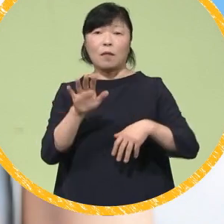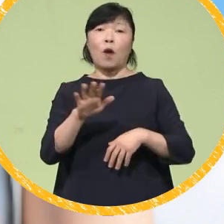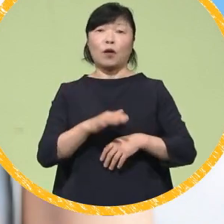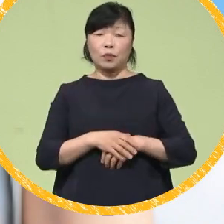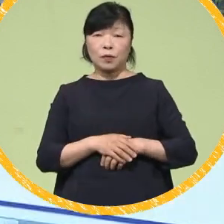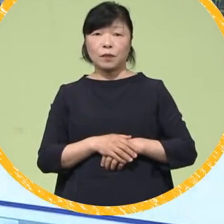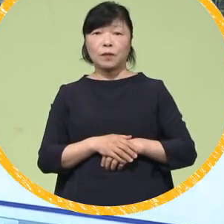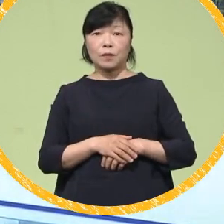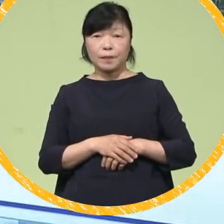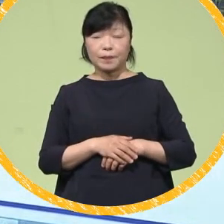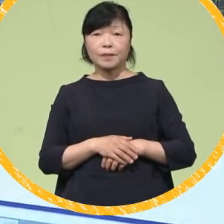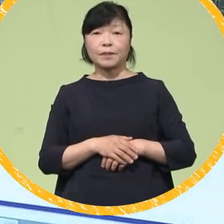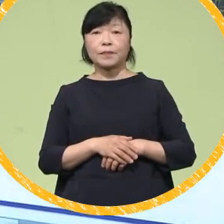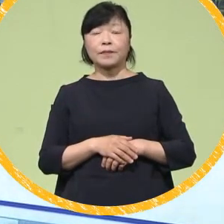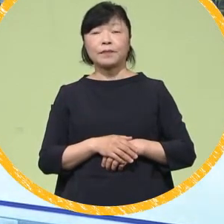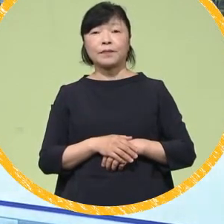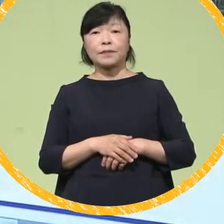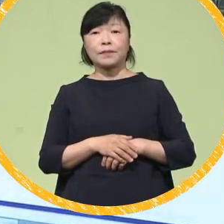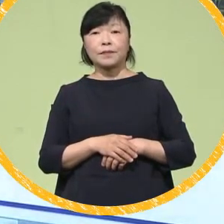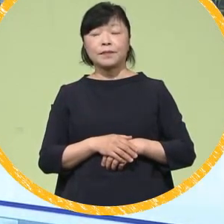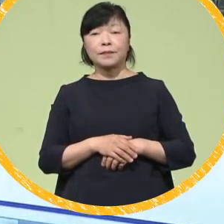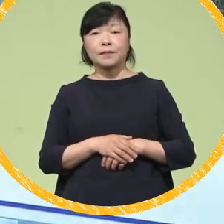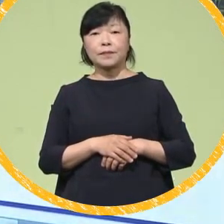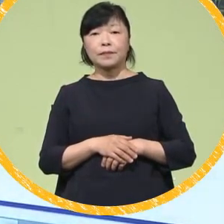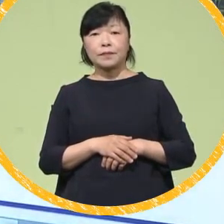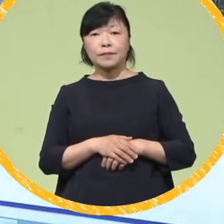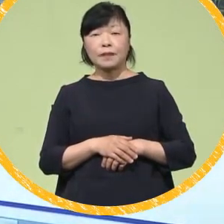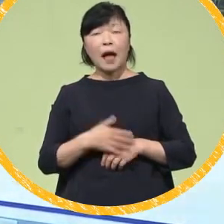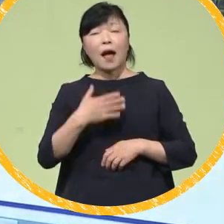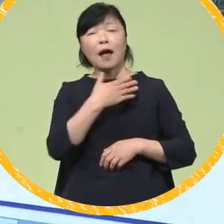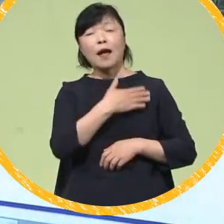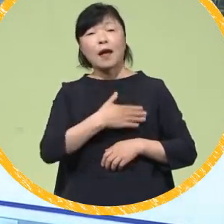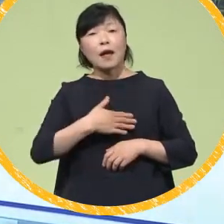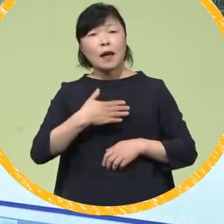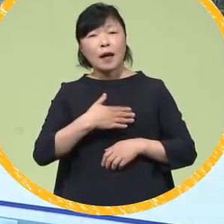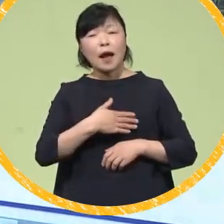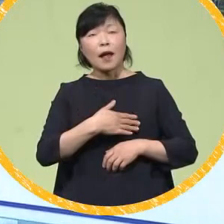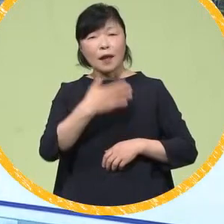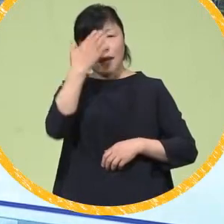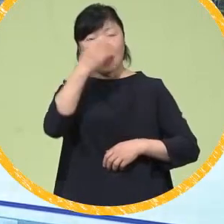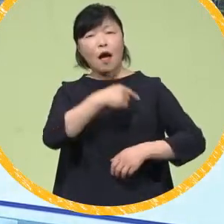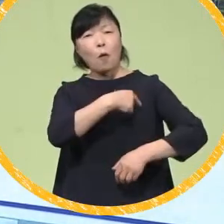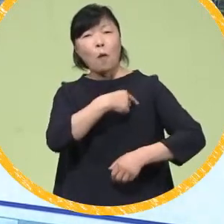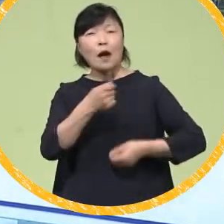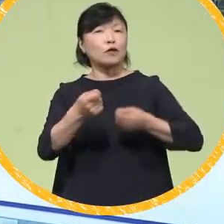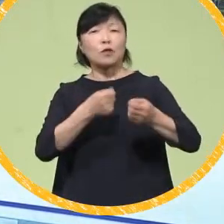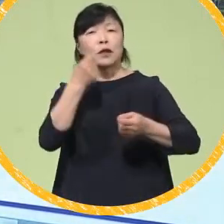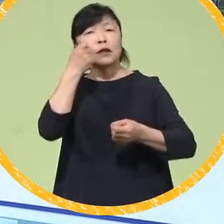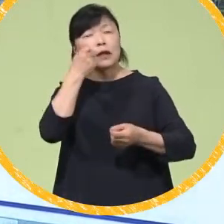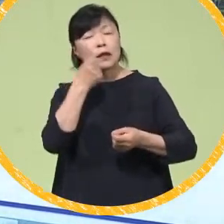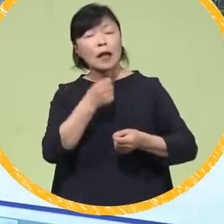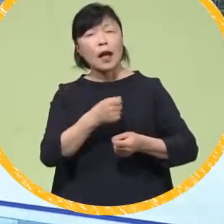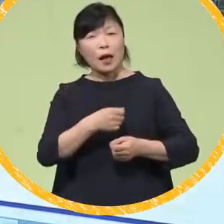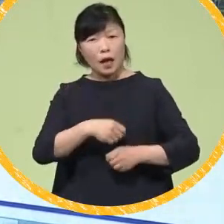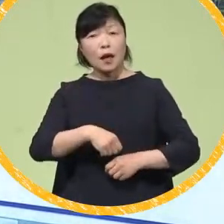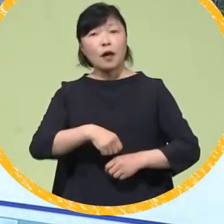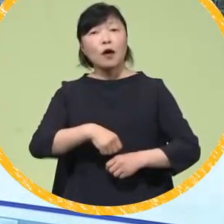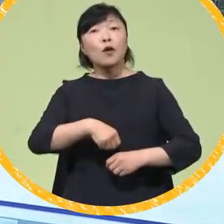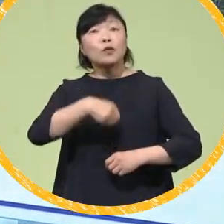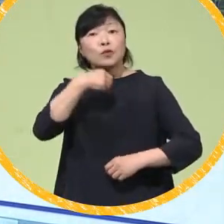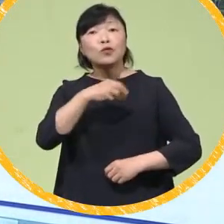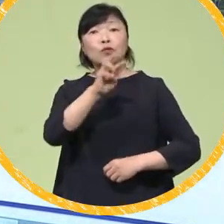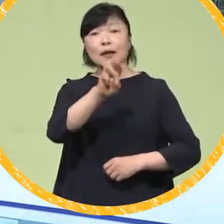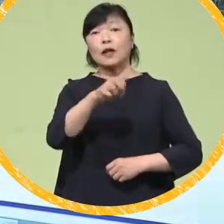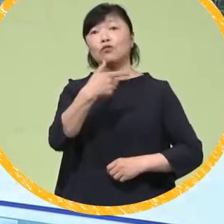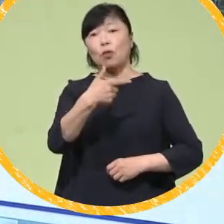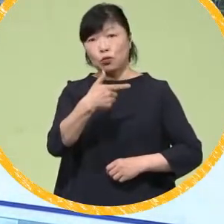か、そういう状況になる方もいます。それが体温がもううまく調節できなくなって、体温が